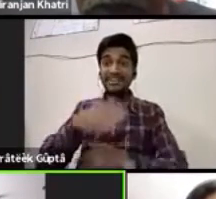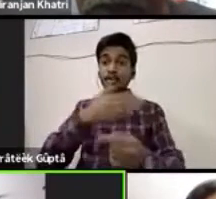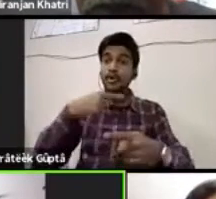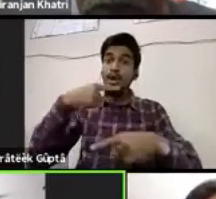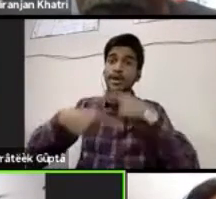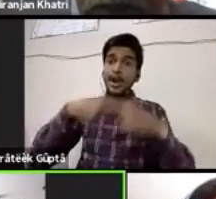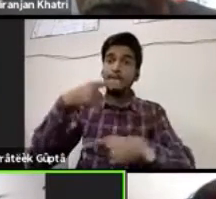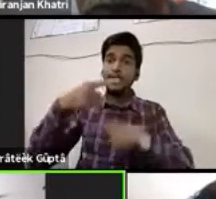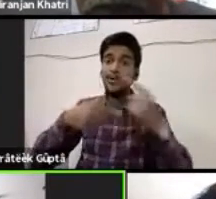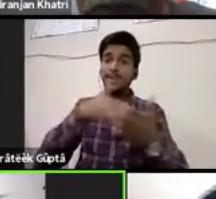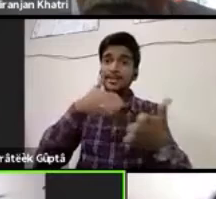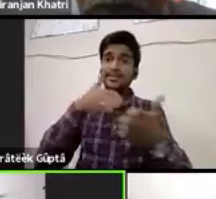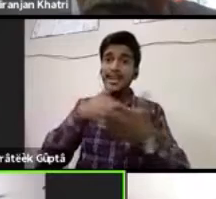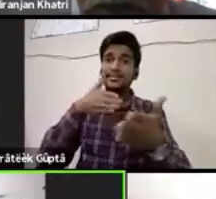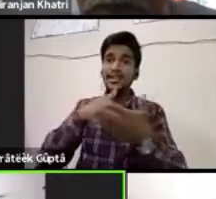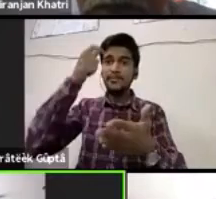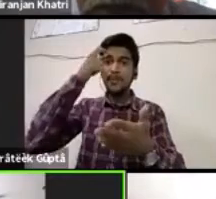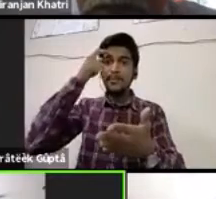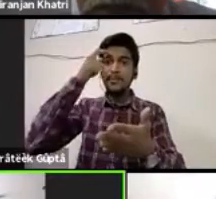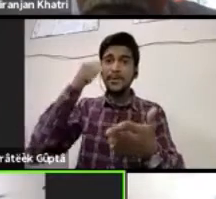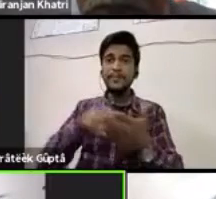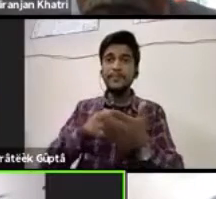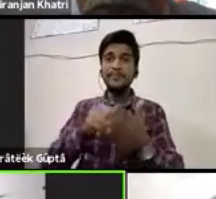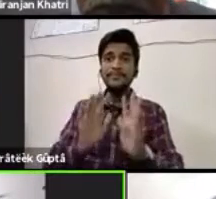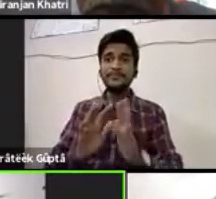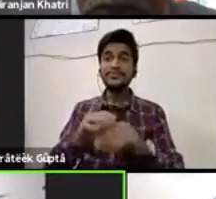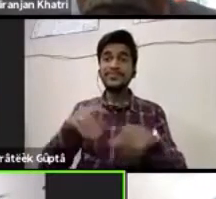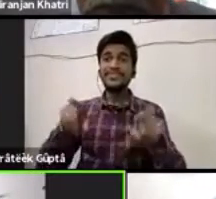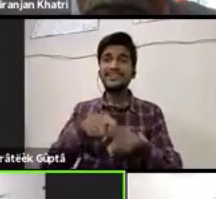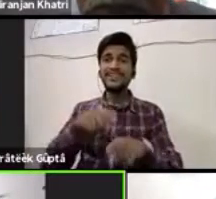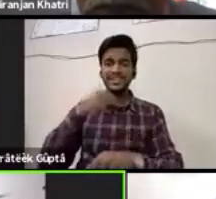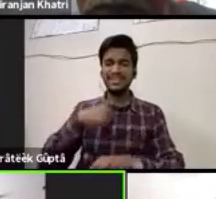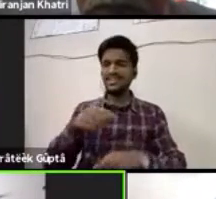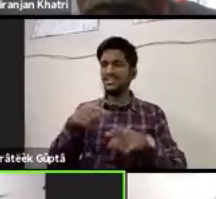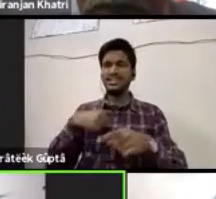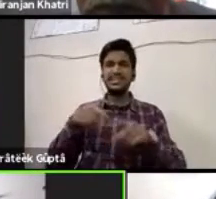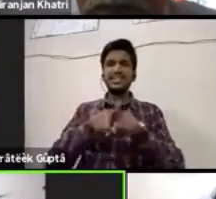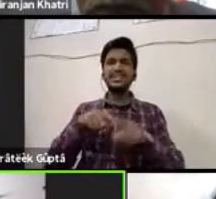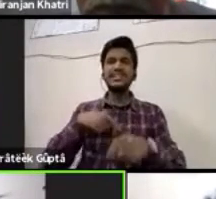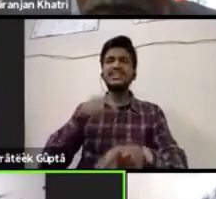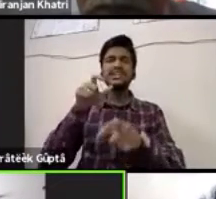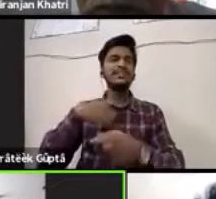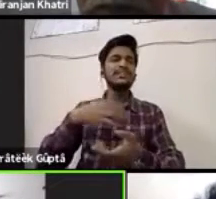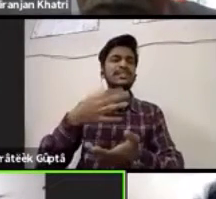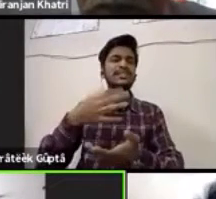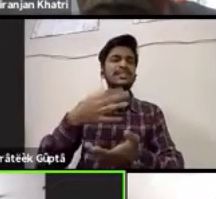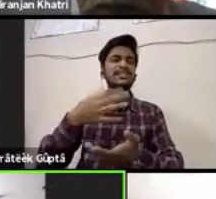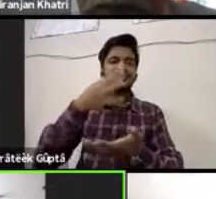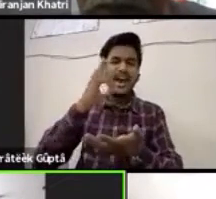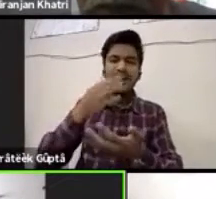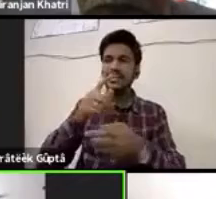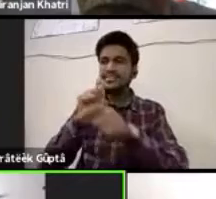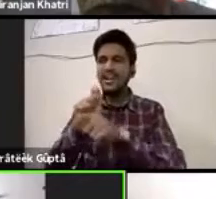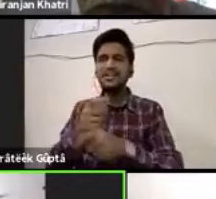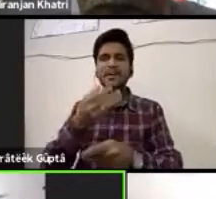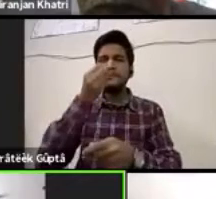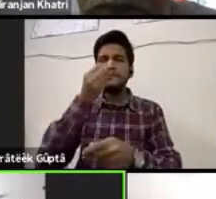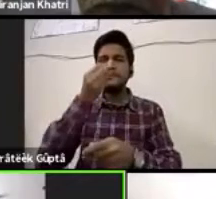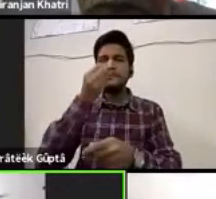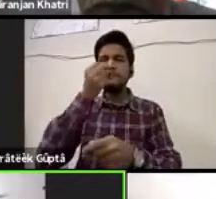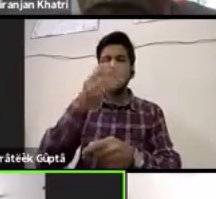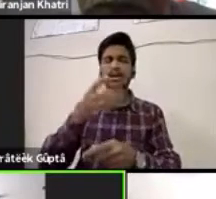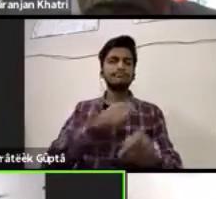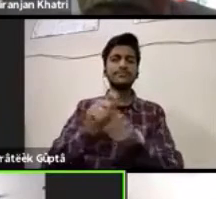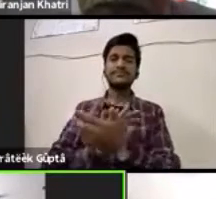साधारण लगता है, हम 300% ज्यादा एफर्ट दें तभी वो काम हमसे हो पाता